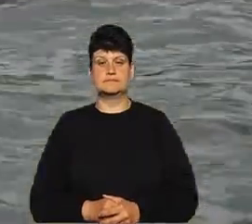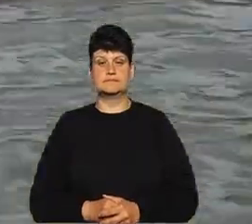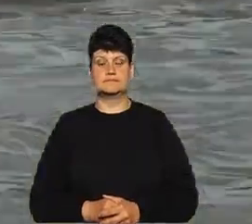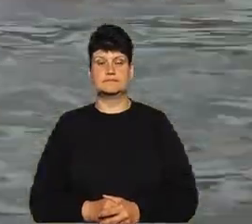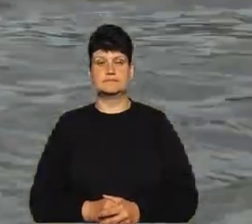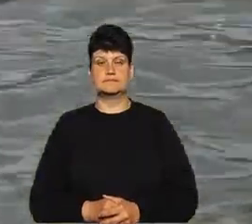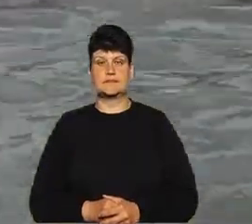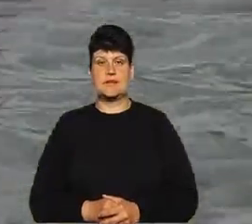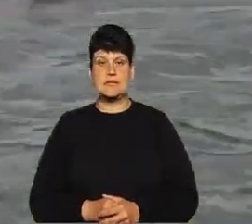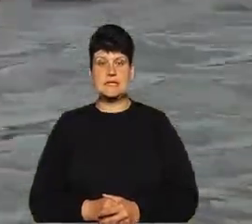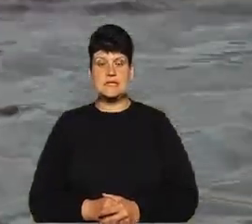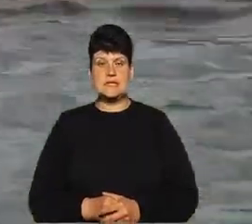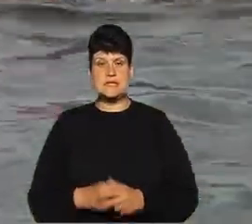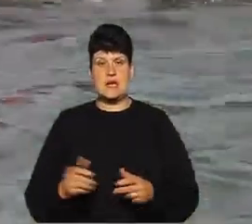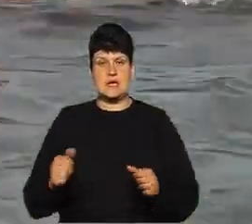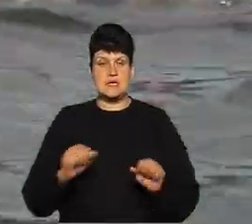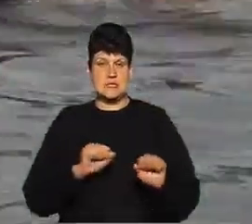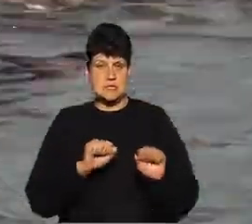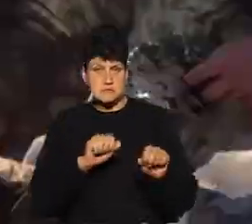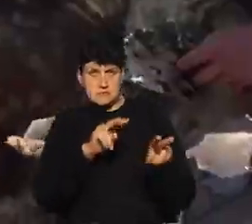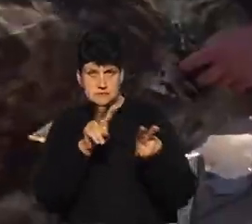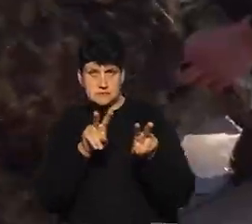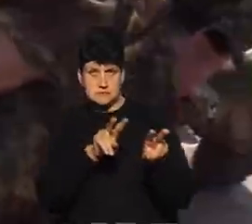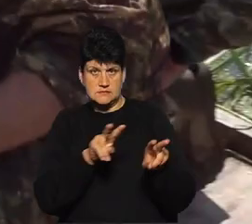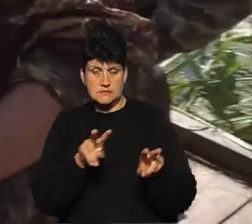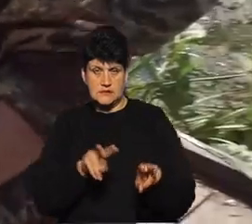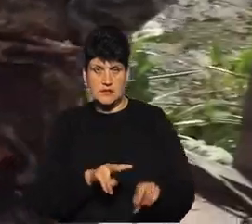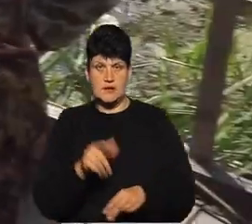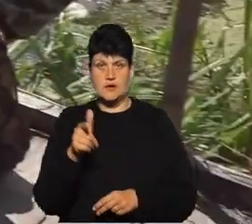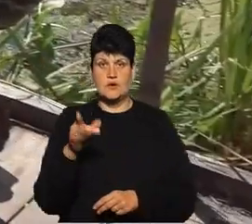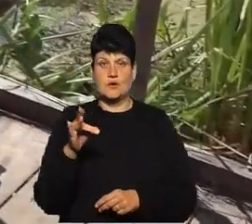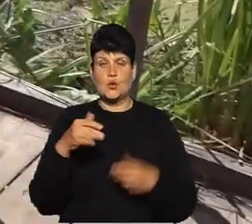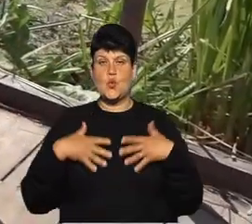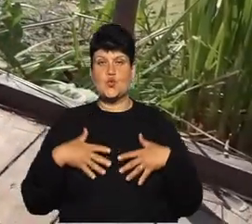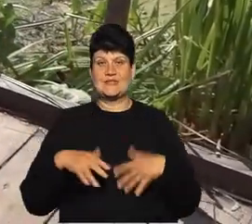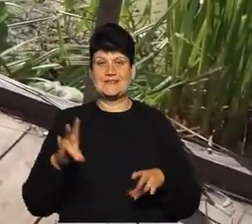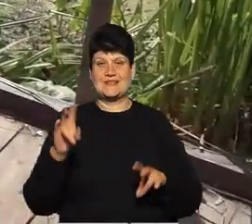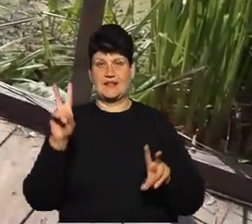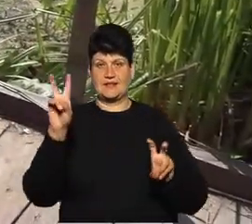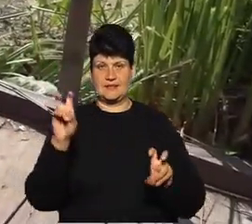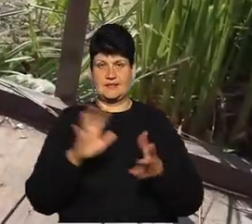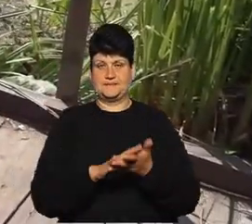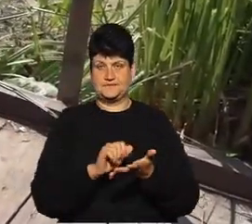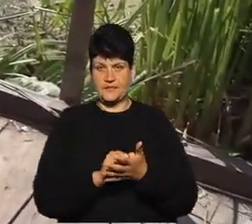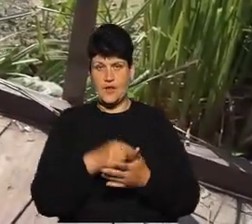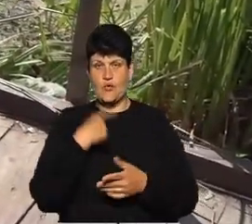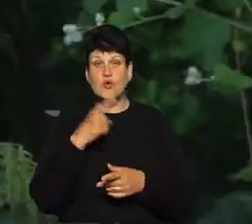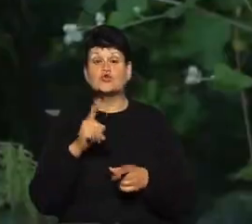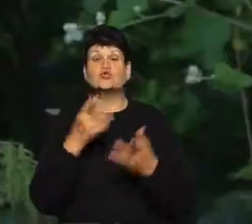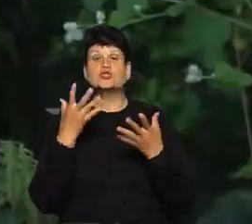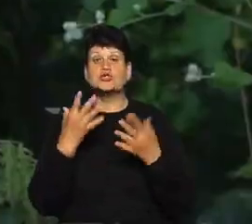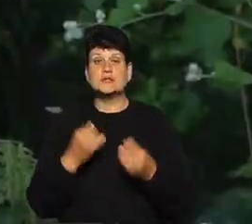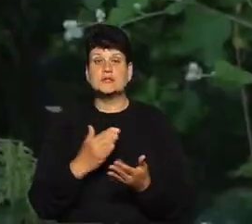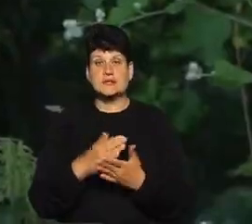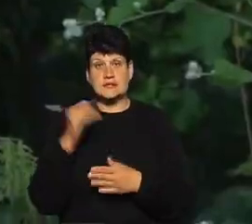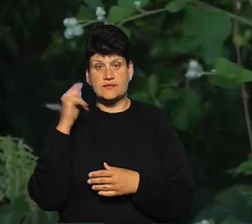За безпекою військовослужбовців на воді стежить боєць з позивним «Грузин». Розповідає, що ще відпрацьовують під час навчань. Це